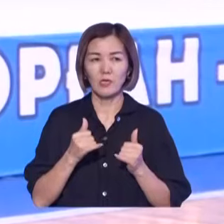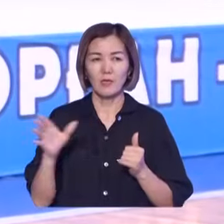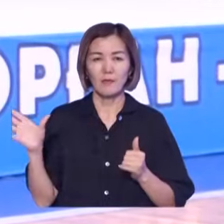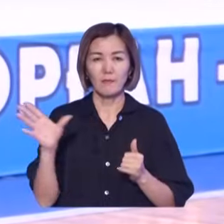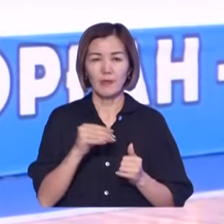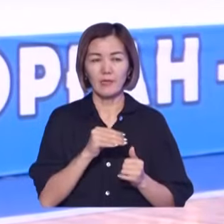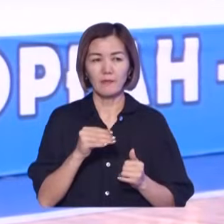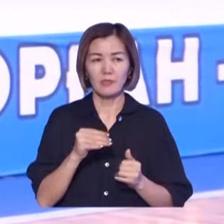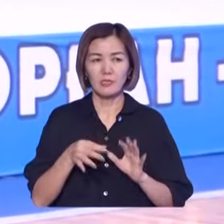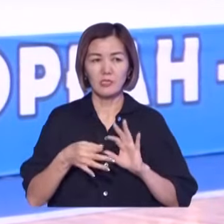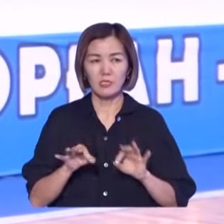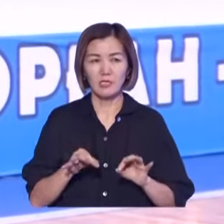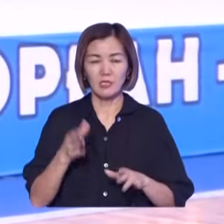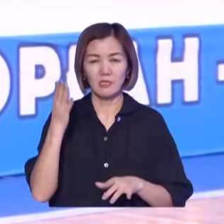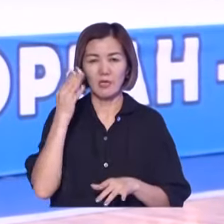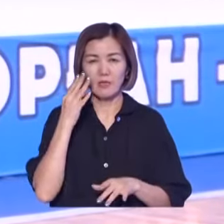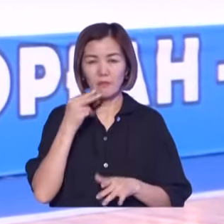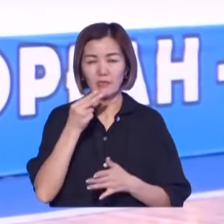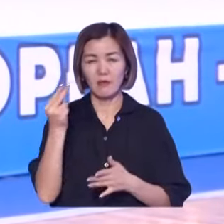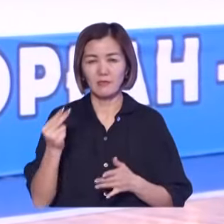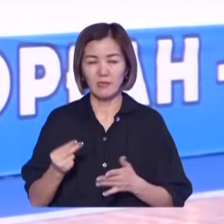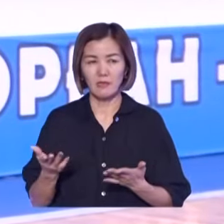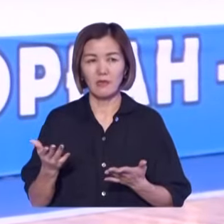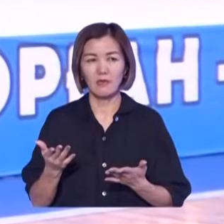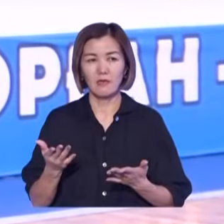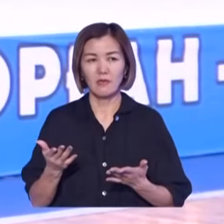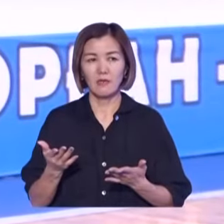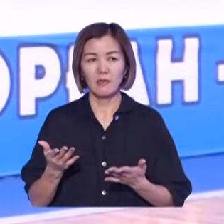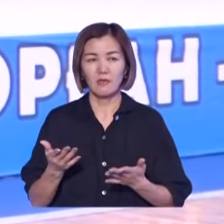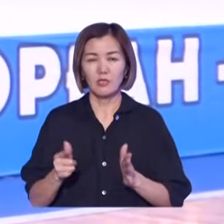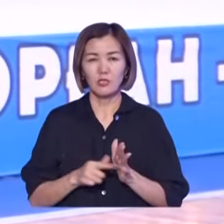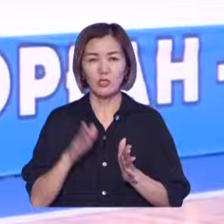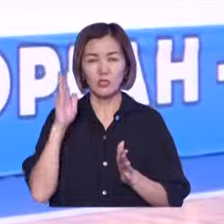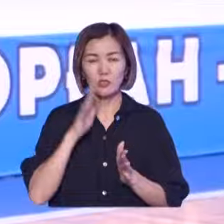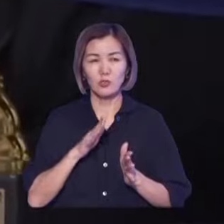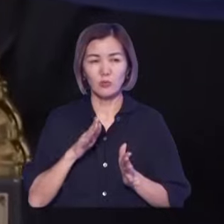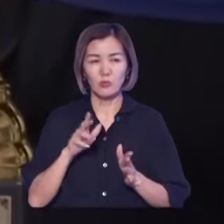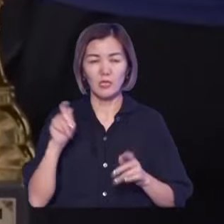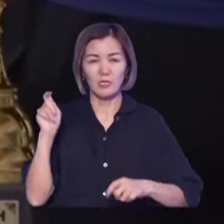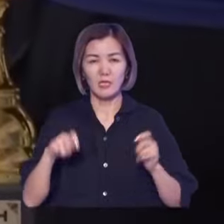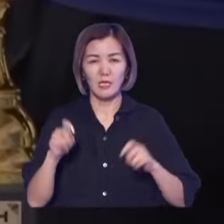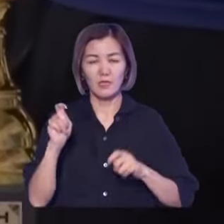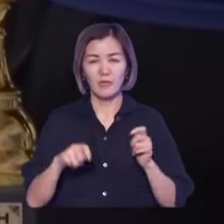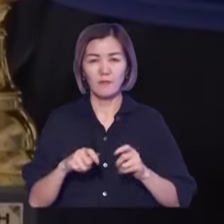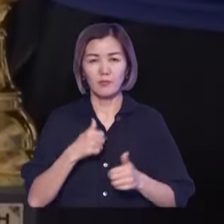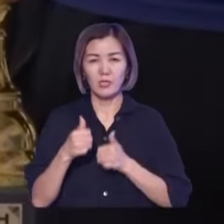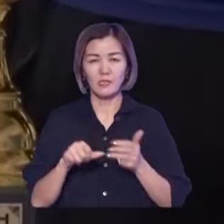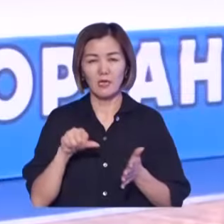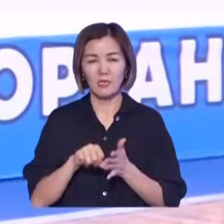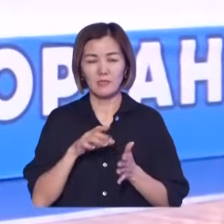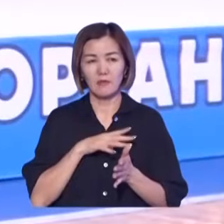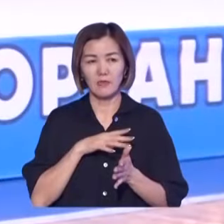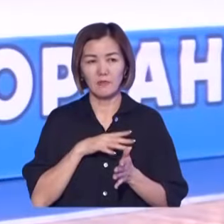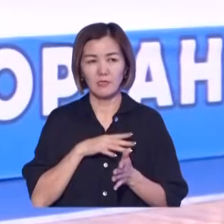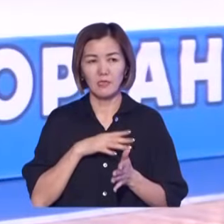бәріміз жан-жақтан, Алматыдан, Астанадан, Жетісу өңірінен келіп жарысқа қатысып атырмыз.